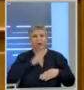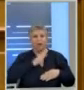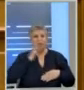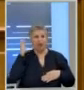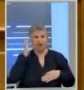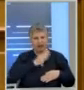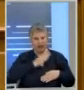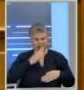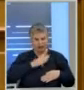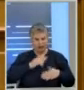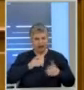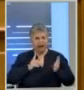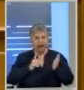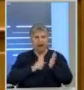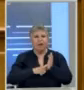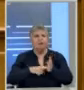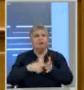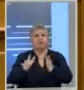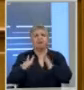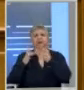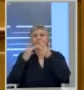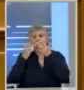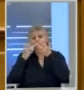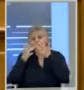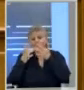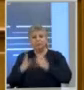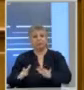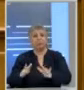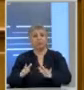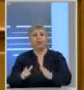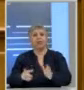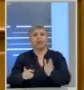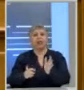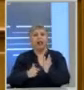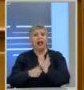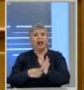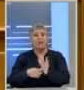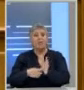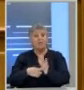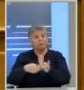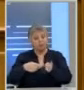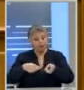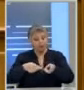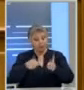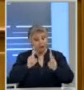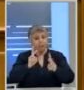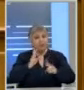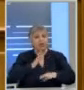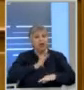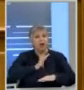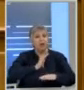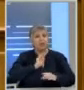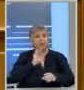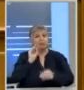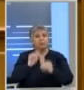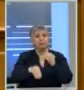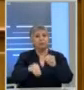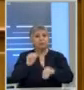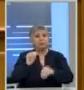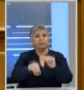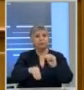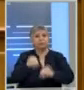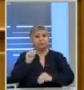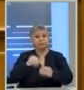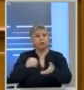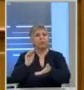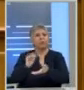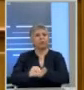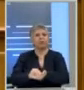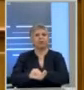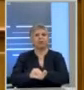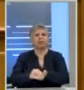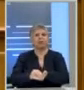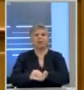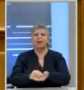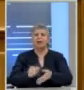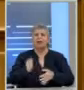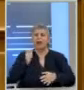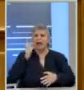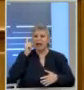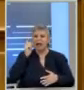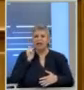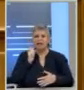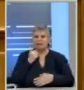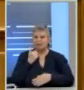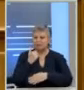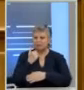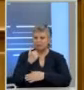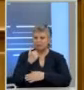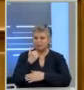δυνατότητα στους πολίτες να αλλάξουν την πορεία της χώρας. Αλλά ξέρετε, η ντροπή, τι είναι η